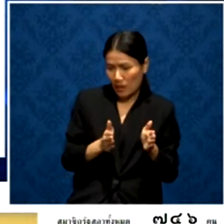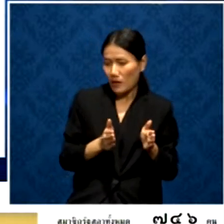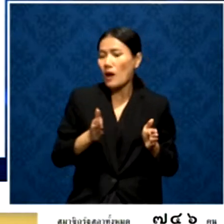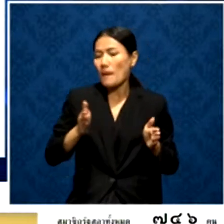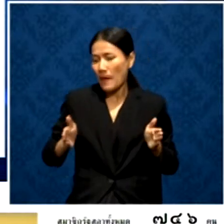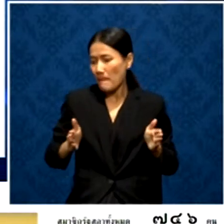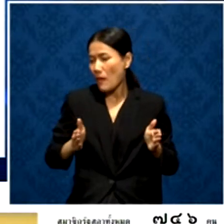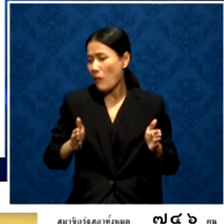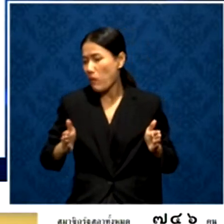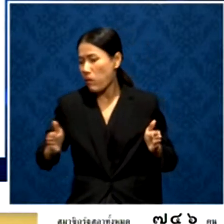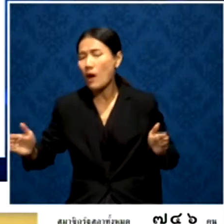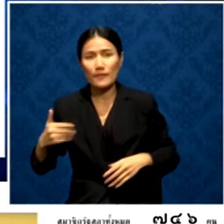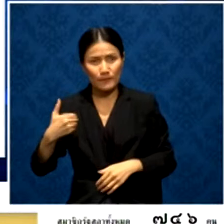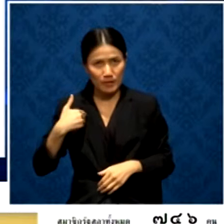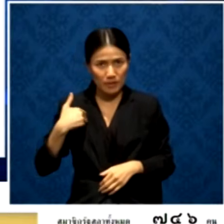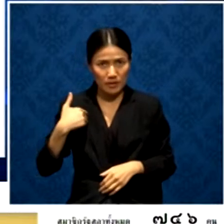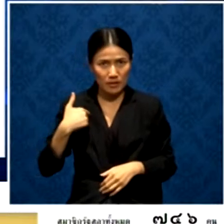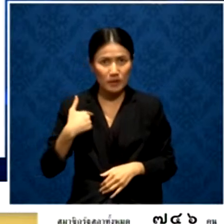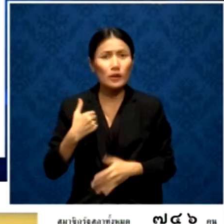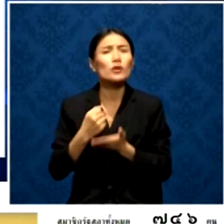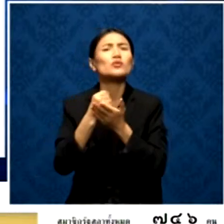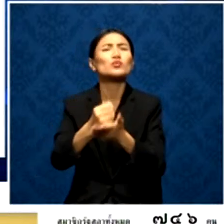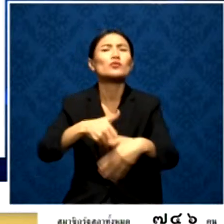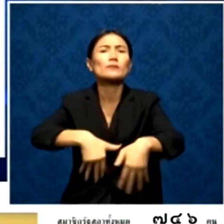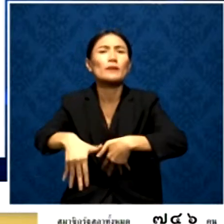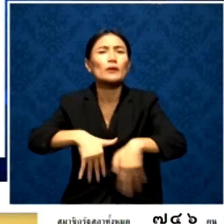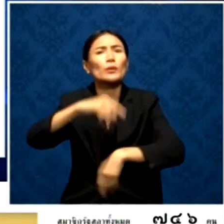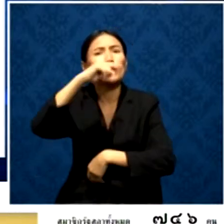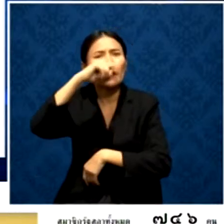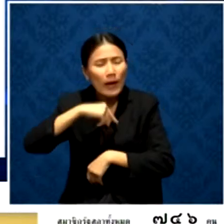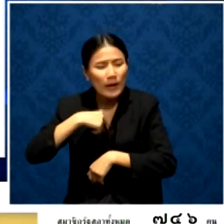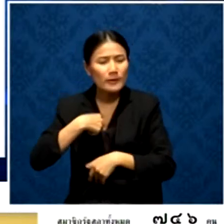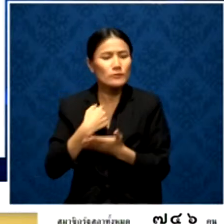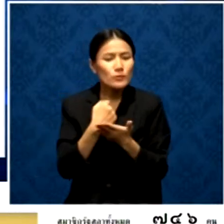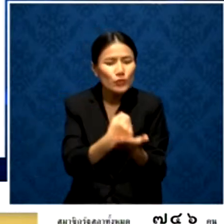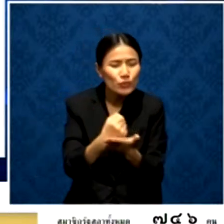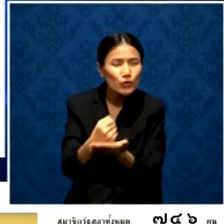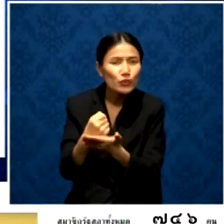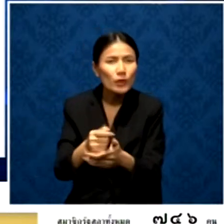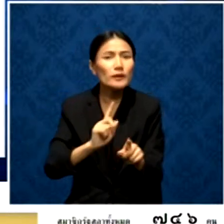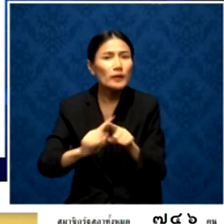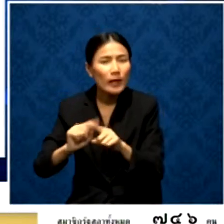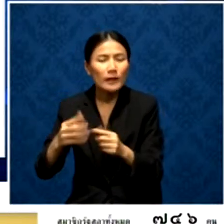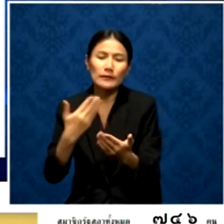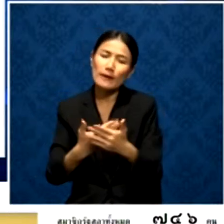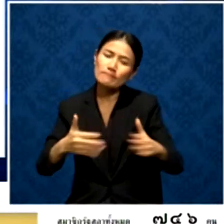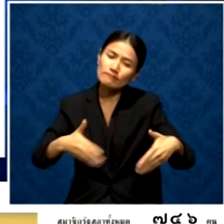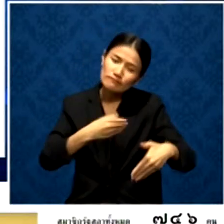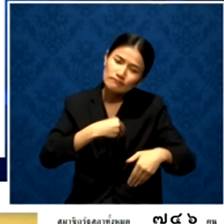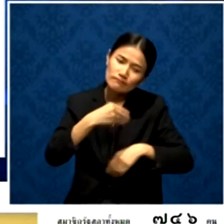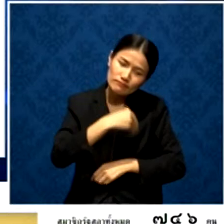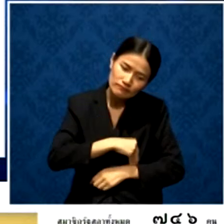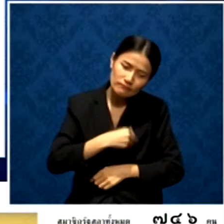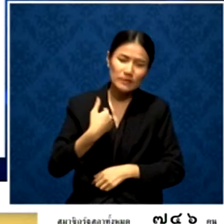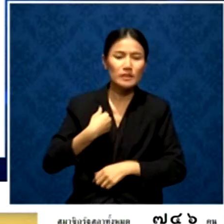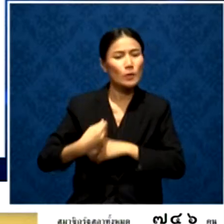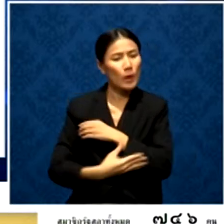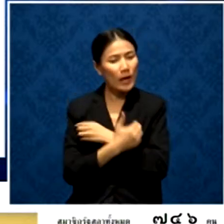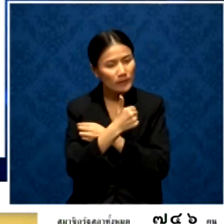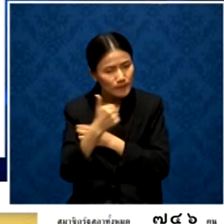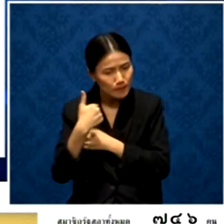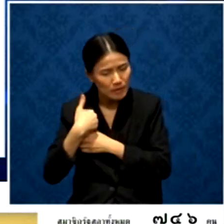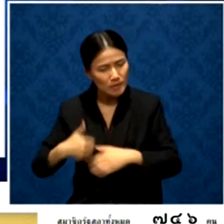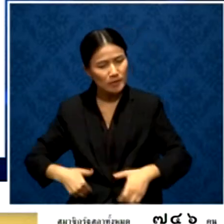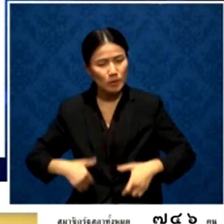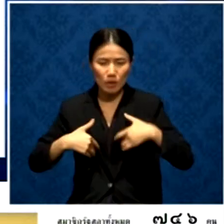ชนคนไทยในหลายมิติด้วยกันซึ่งครอบคลุมตั้งแต่การสร้างรายได้สร้างโอกาสสร้างคุณภาพชีวิตและ